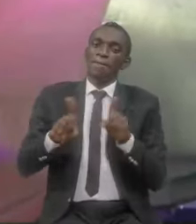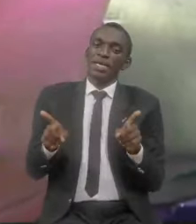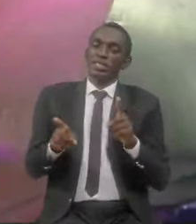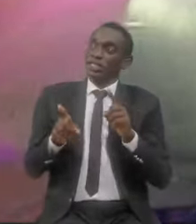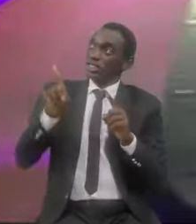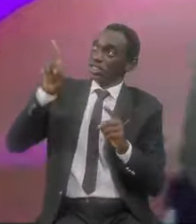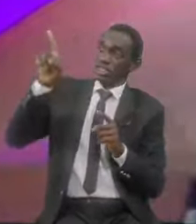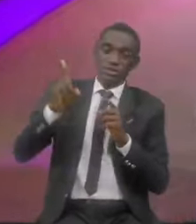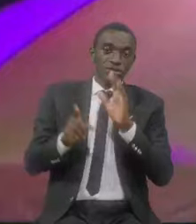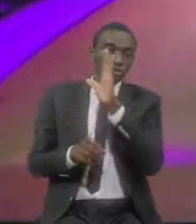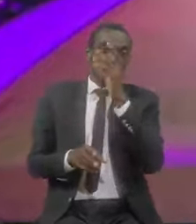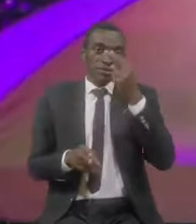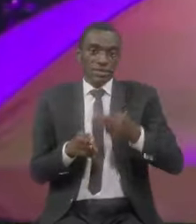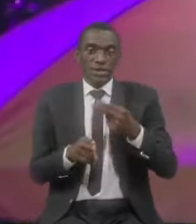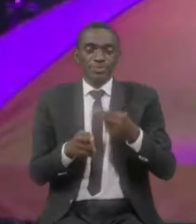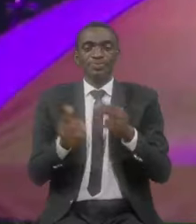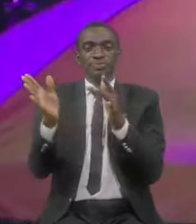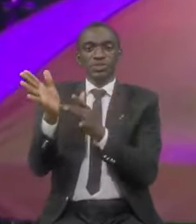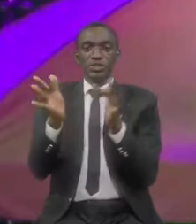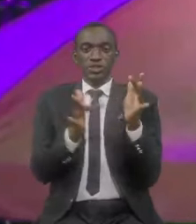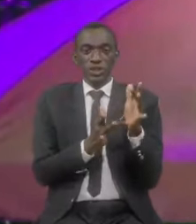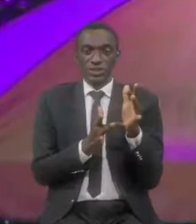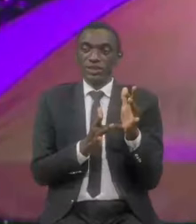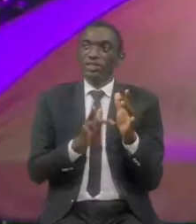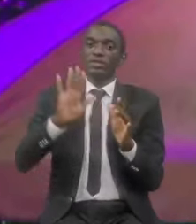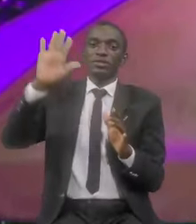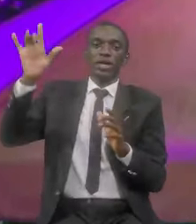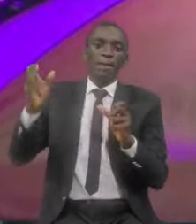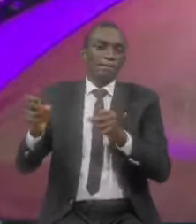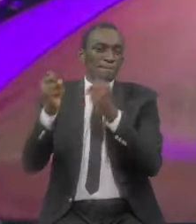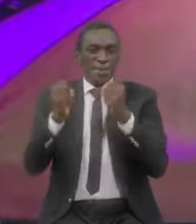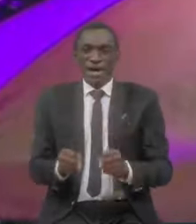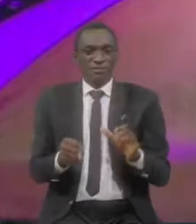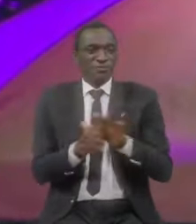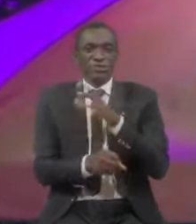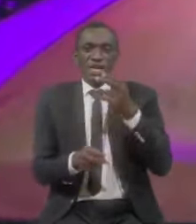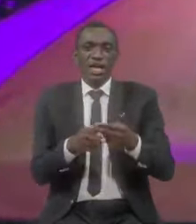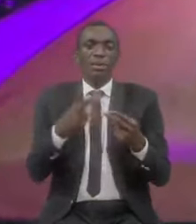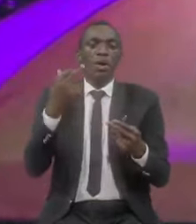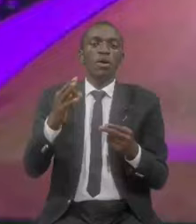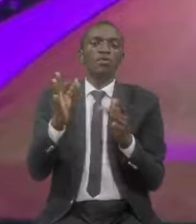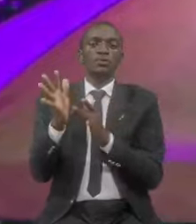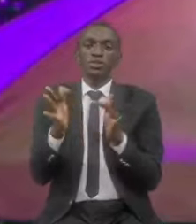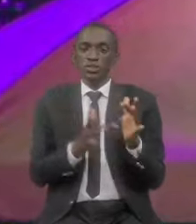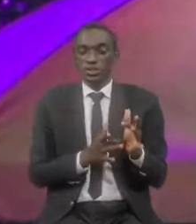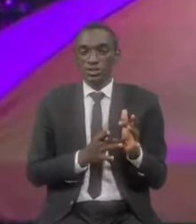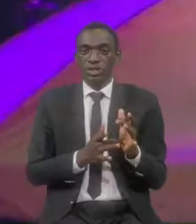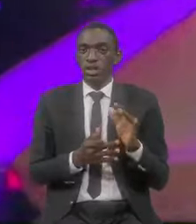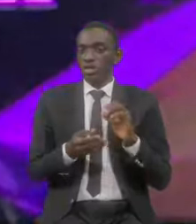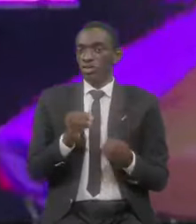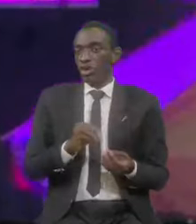mais le nom de Jésus, le nom dominant de Jésus,